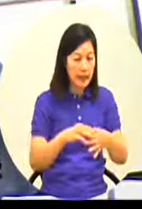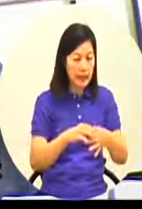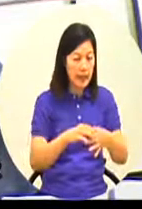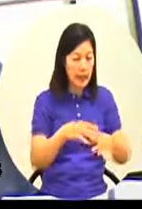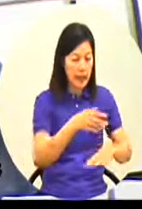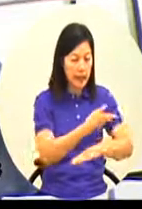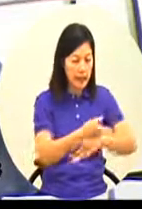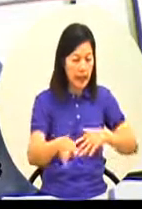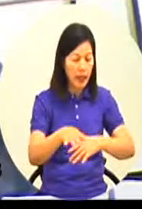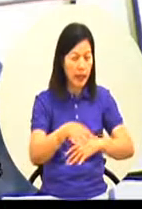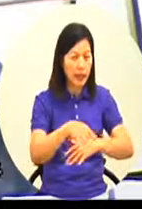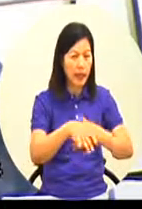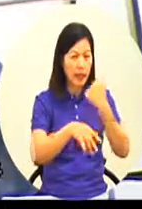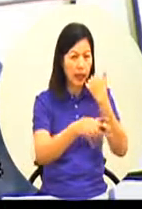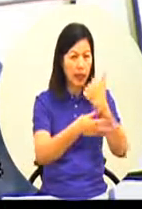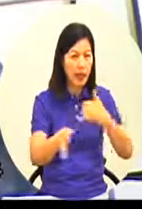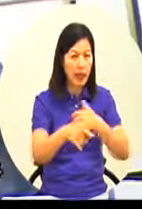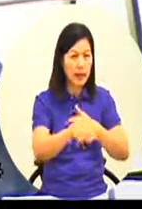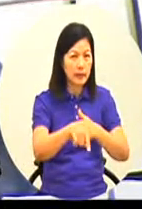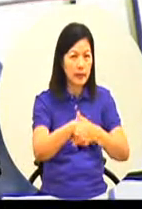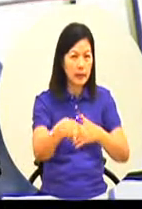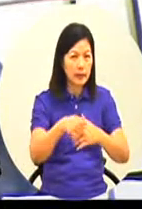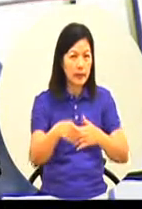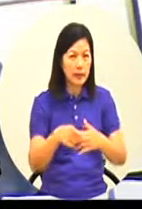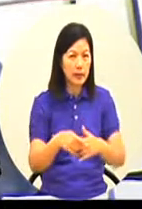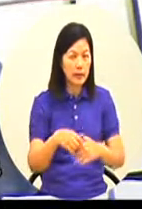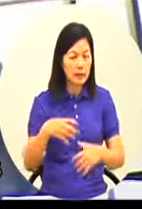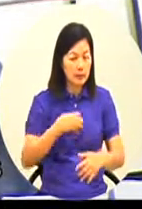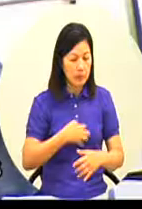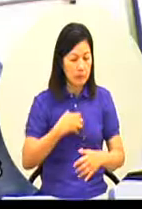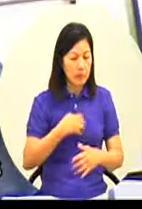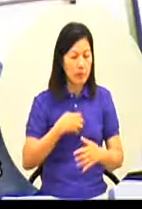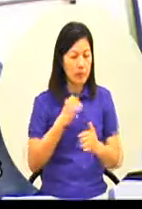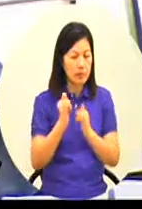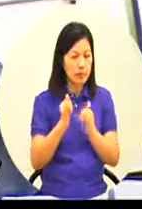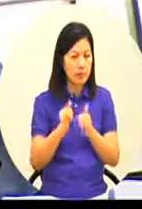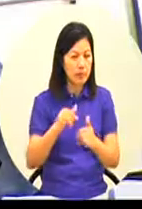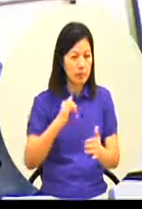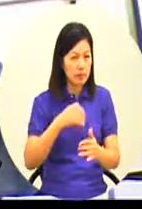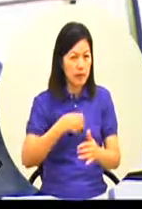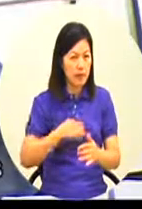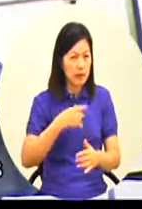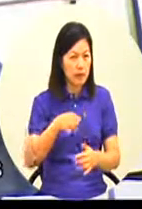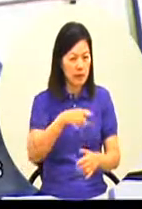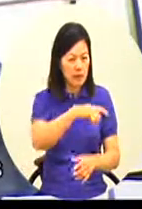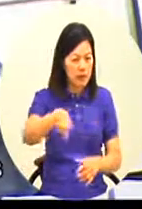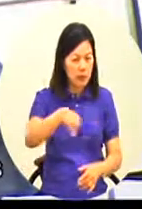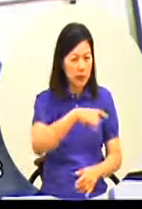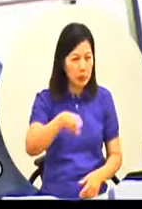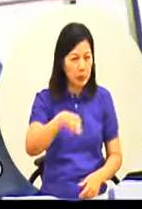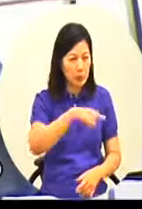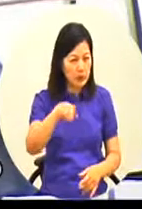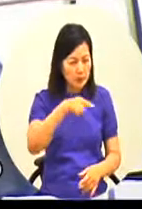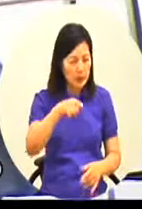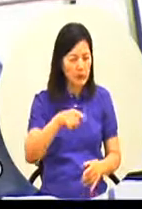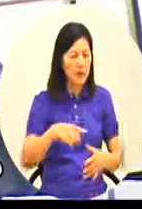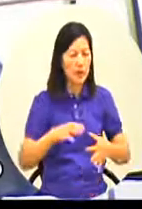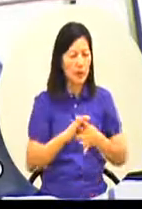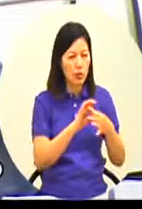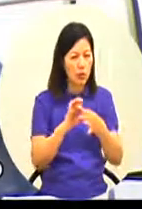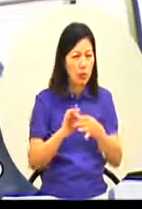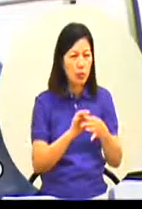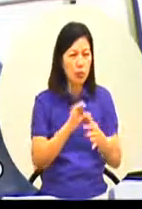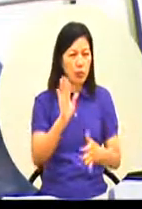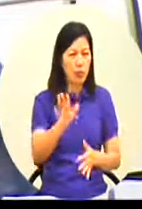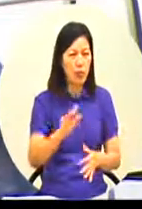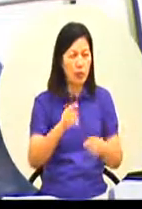们主席曾丽燕议员呢也曾经提起过，这一条道路真的是大家非常关心，而且你平